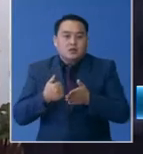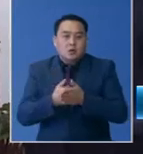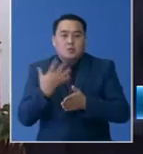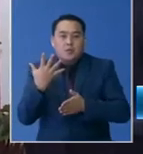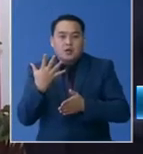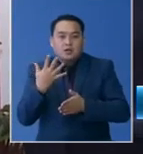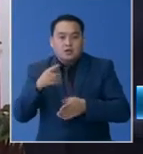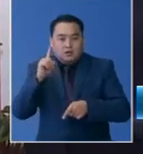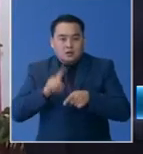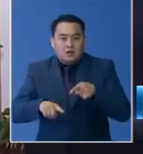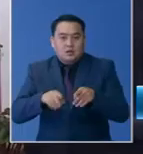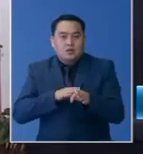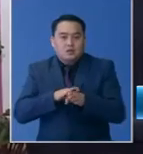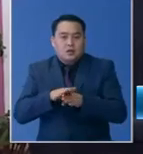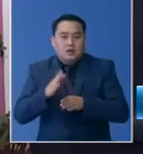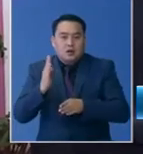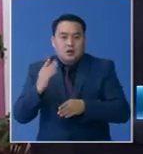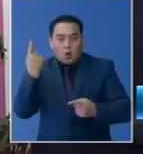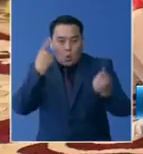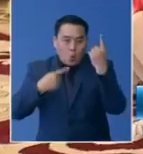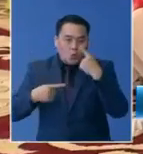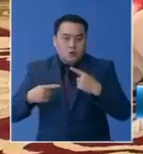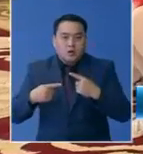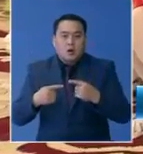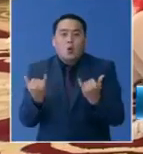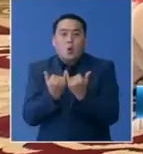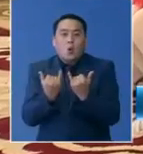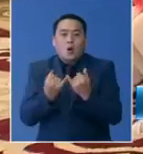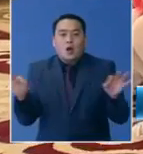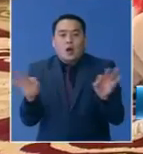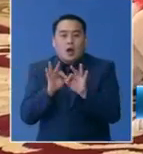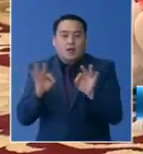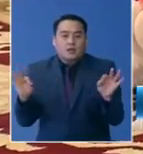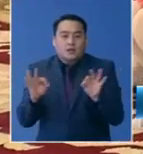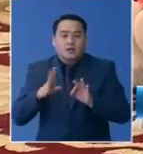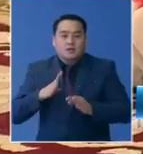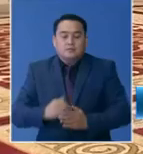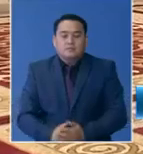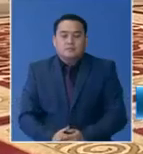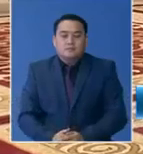тіптен тез меңгереді дейді мамандар. Өнерге бейім балалар қонақтарға әндерінде шырқап берді.